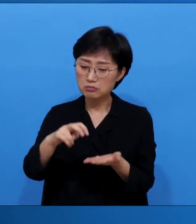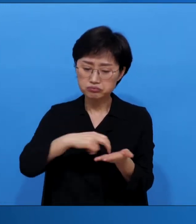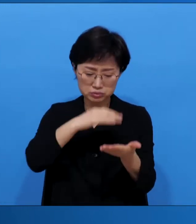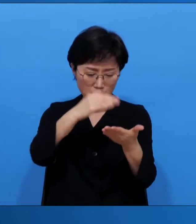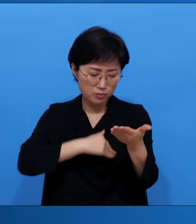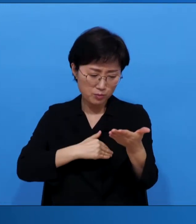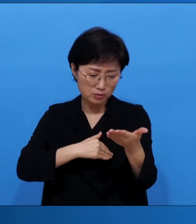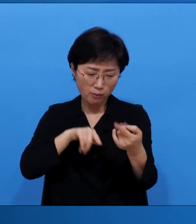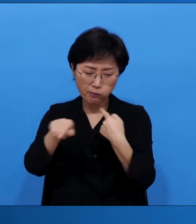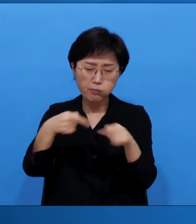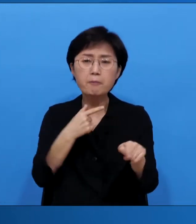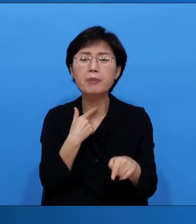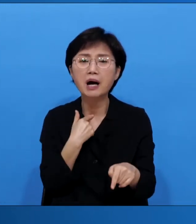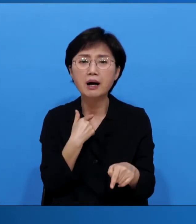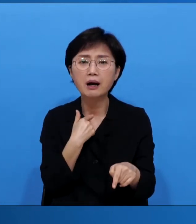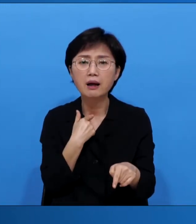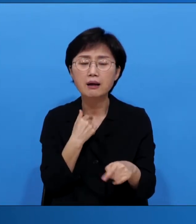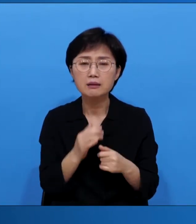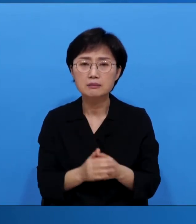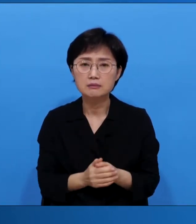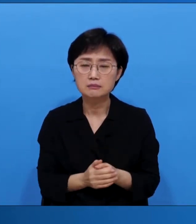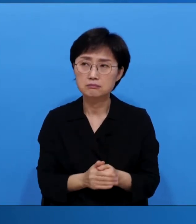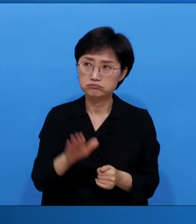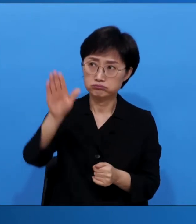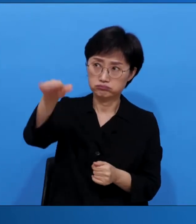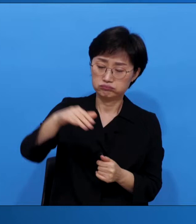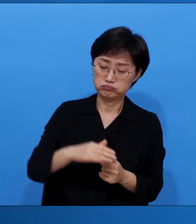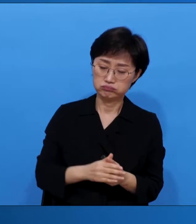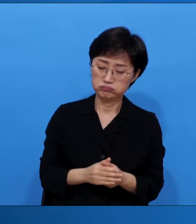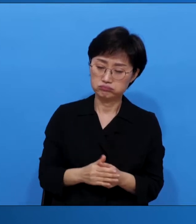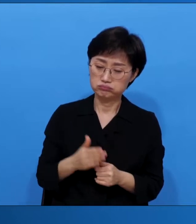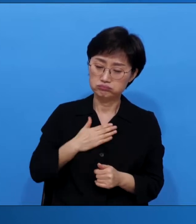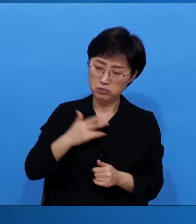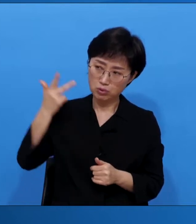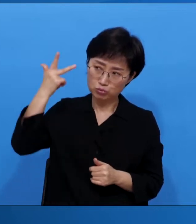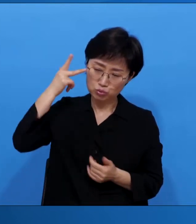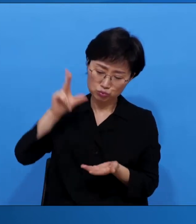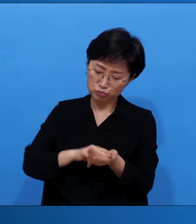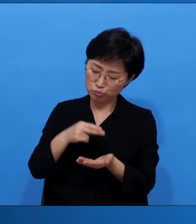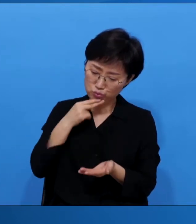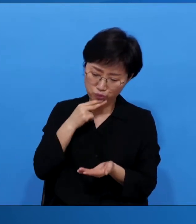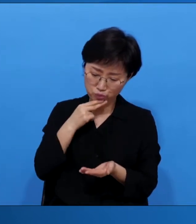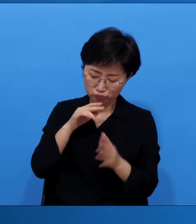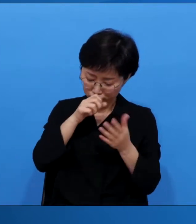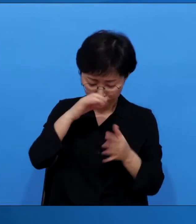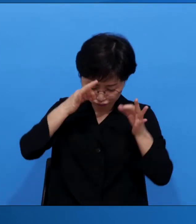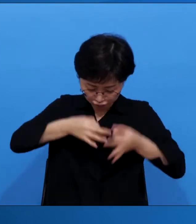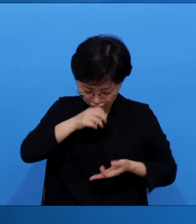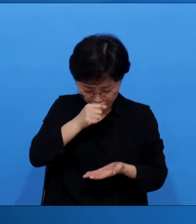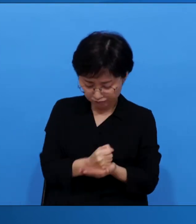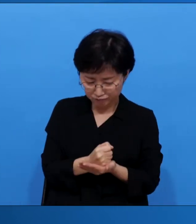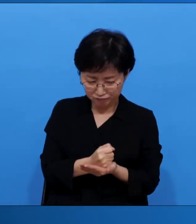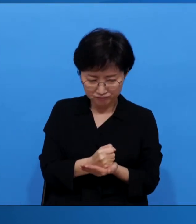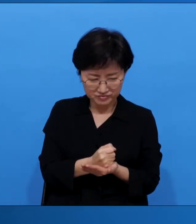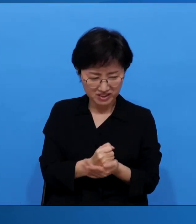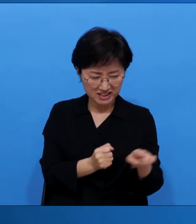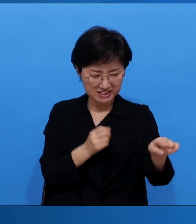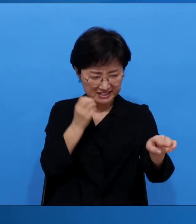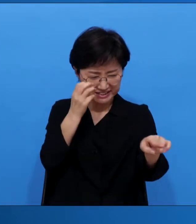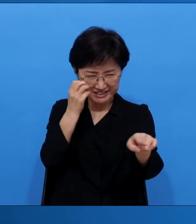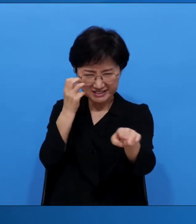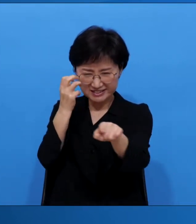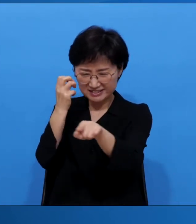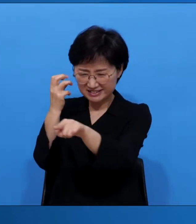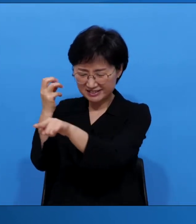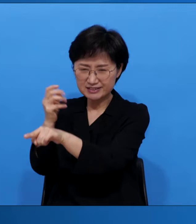never said that before. 나 정신 아무 이상 없는데 다른 사람이 이상하다고 그랬어요. They would often say, I'm fine mentally. It's the